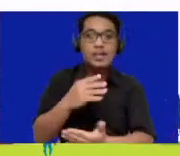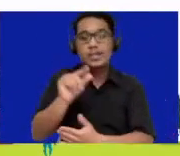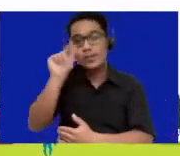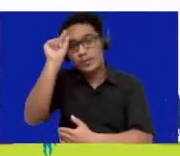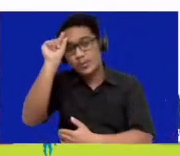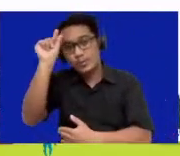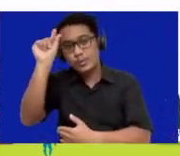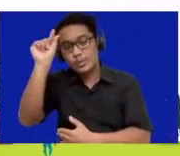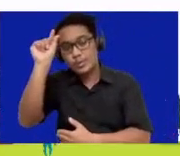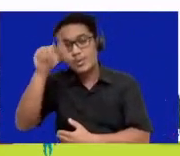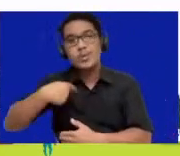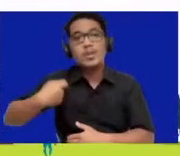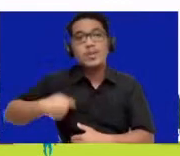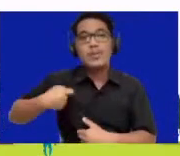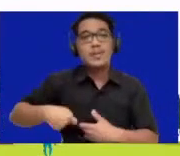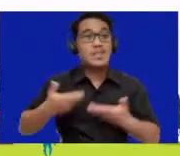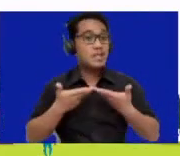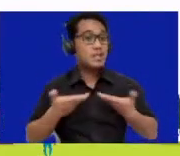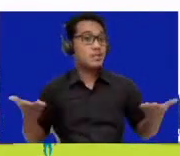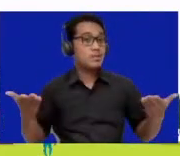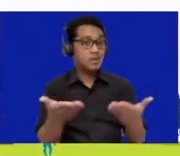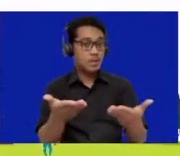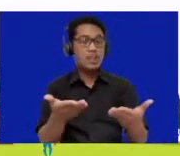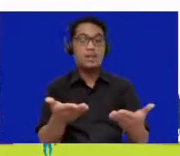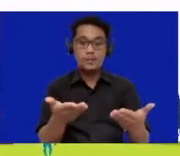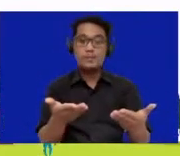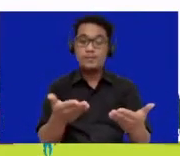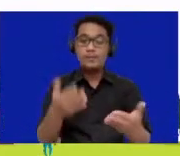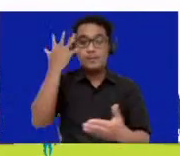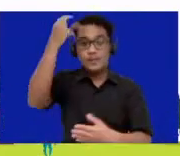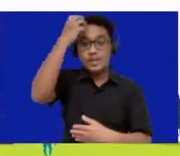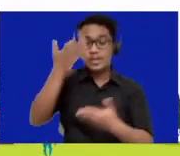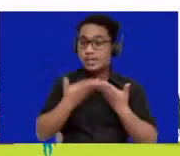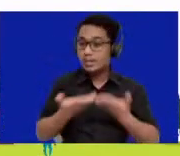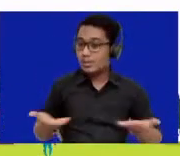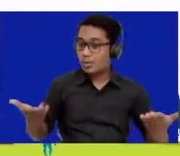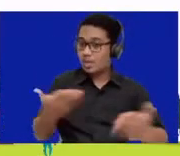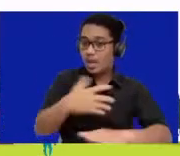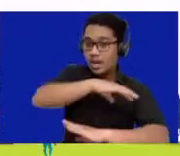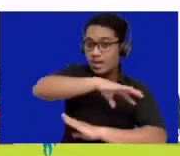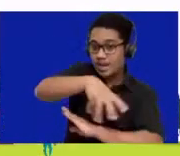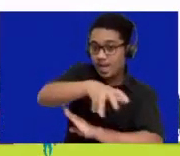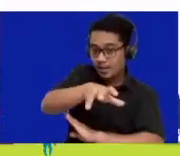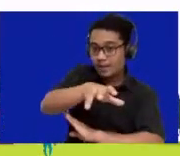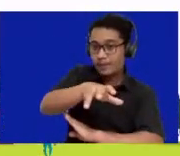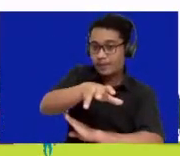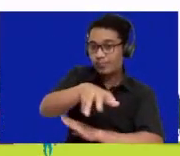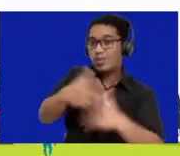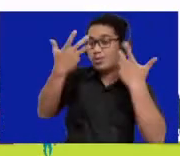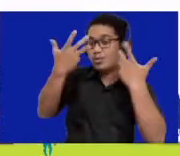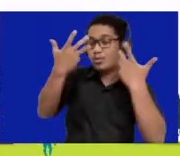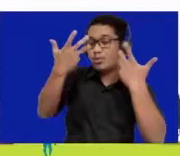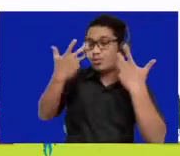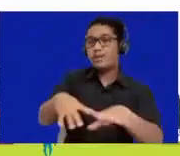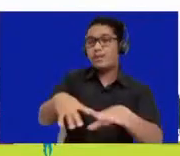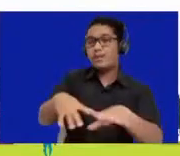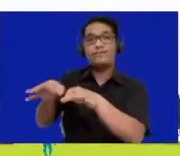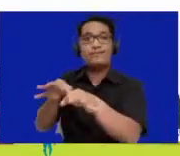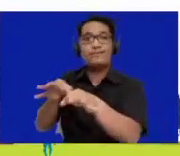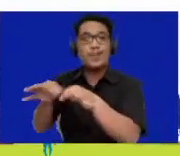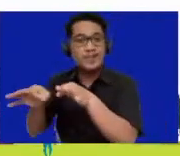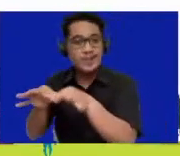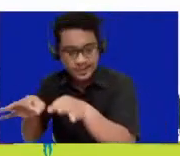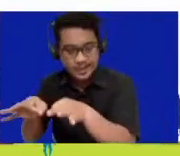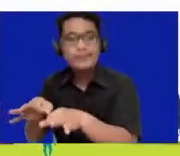kepada Kementerian Sosial, Dinas Sosial di daerah yang sudah memfasilitasi kami dan